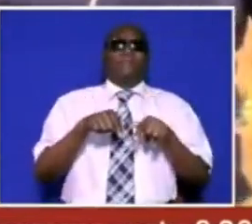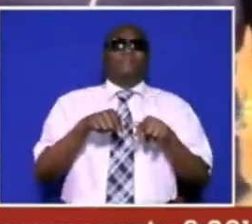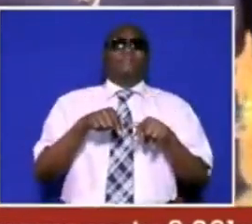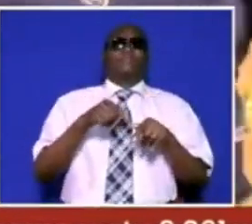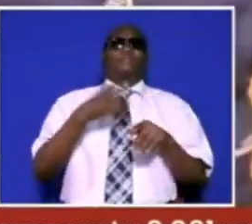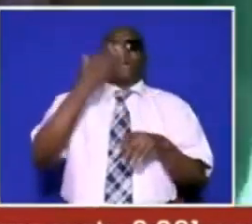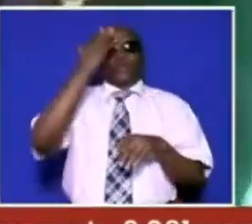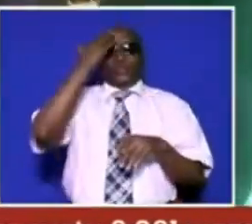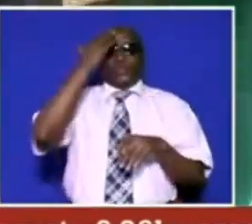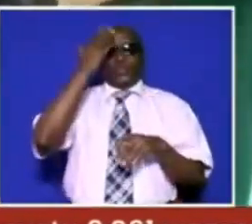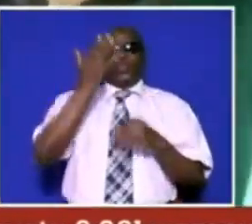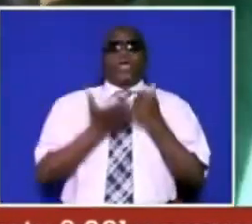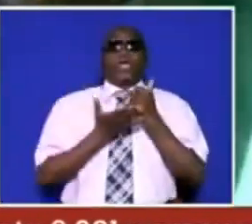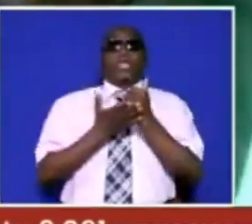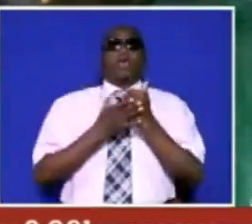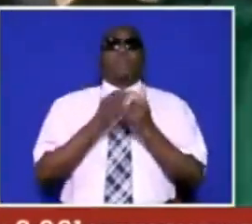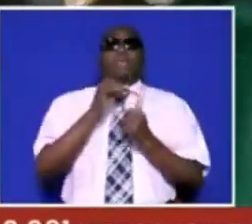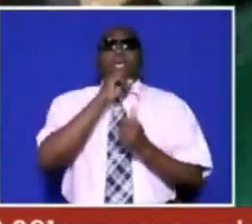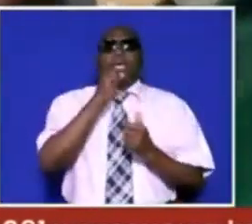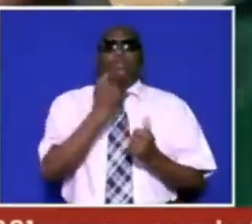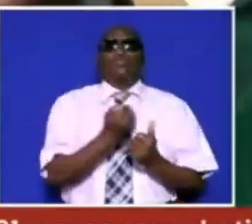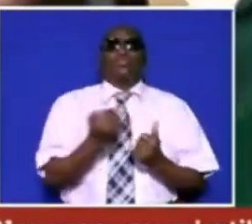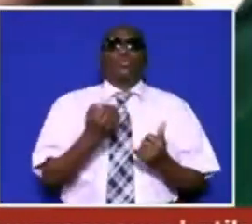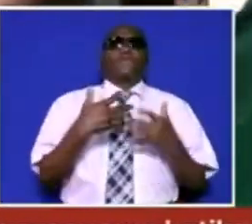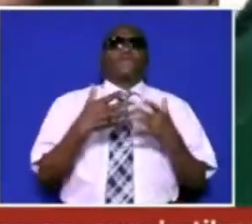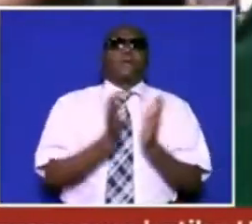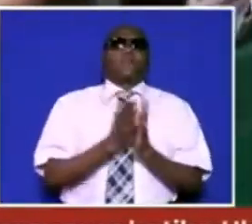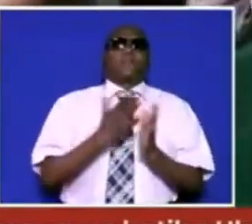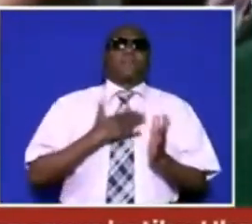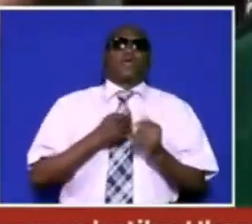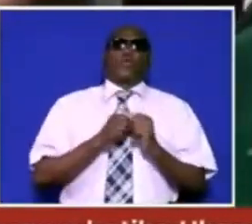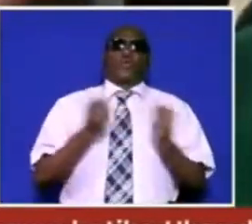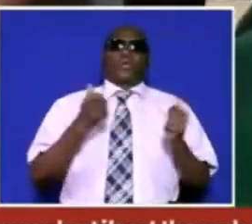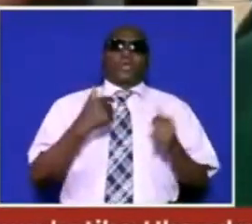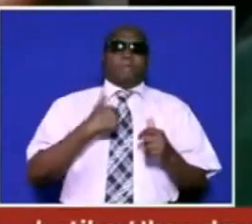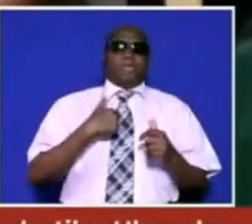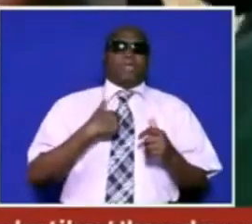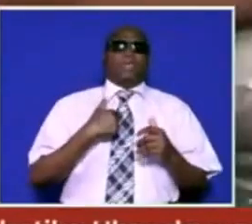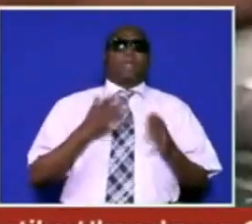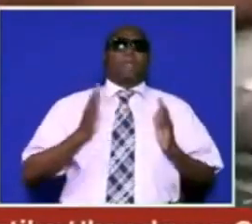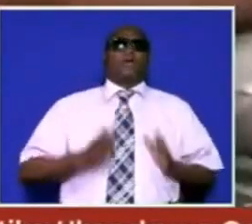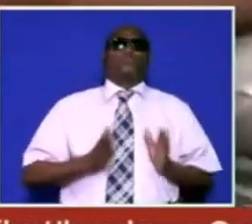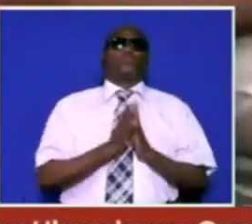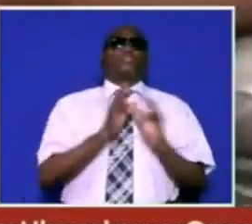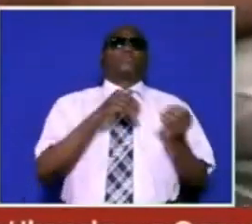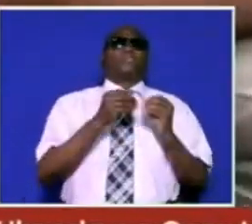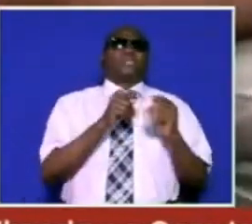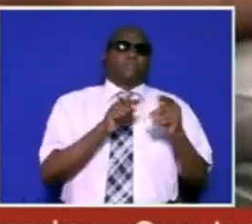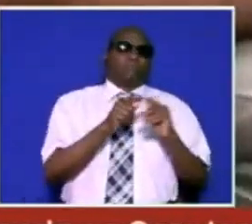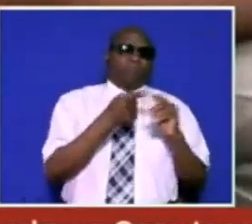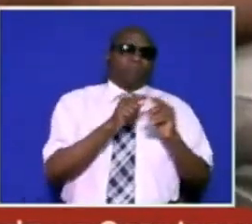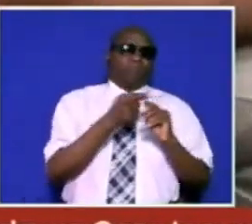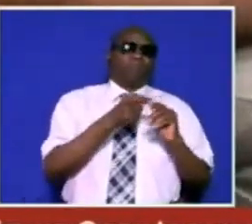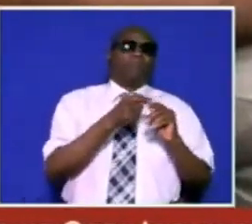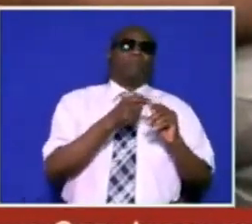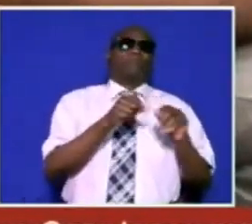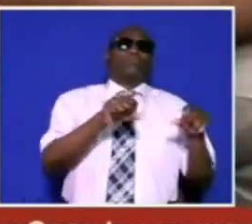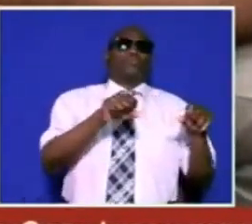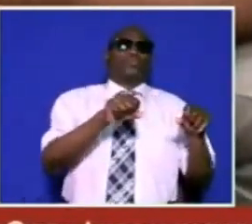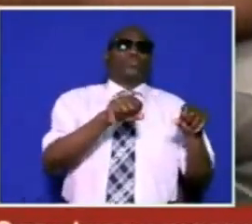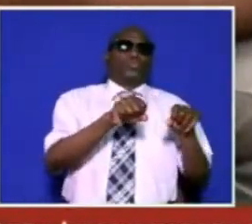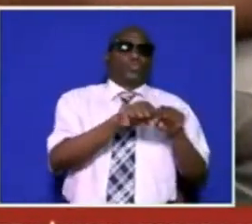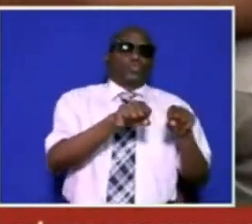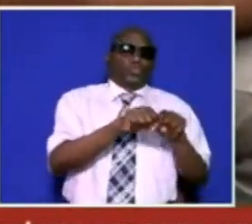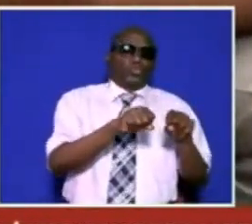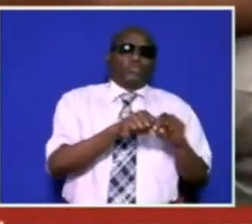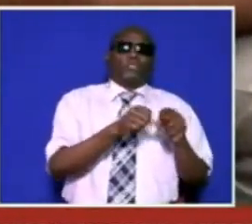ndalinda wajukuu wangu vizuri na familia yangu vizuri. Mimi ni mlemavu, nafanya kazi ya viato, nafanya Misihu market, na